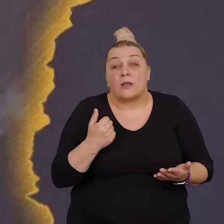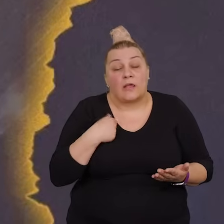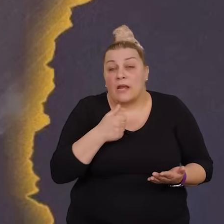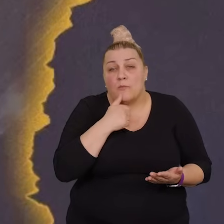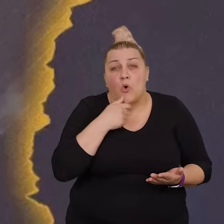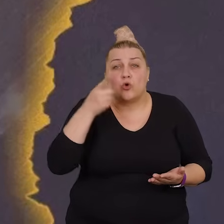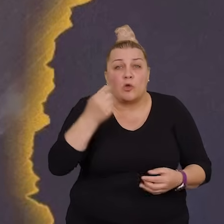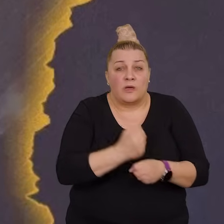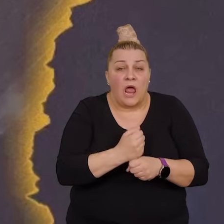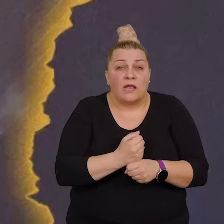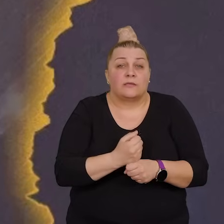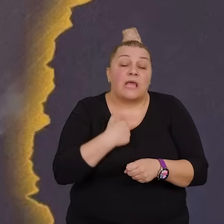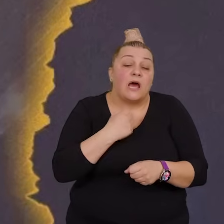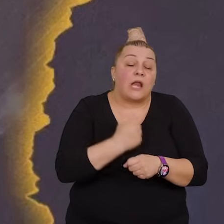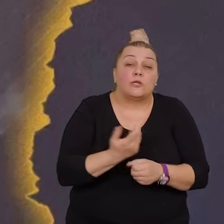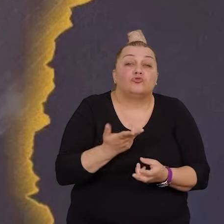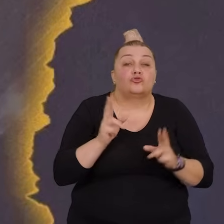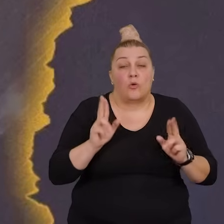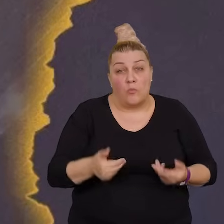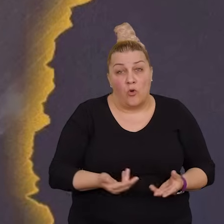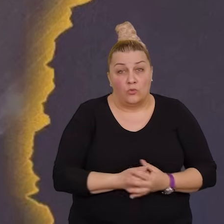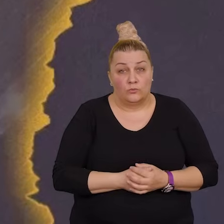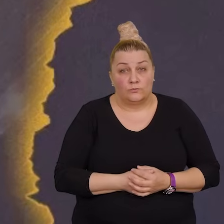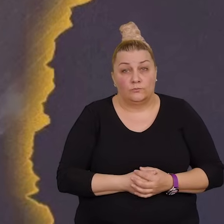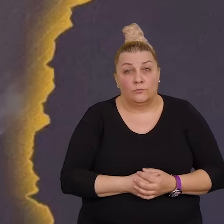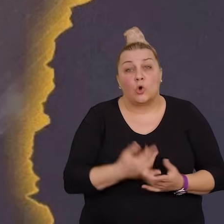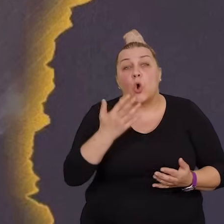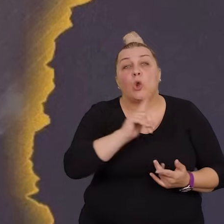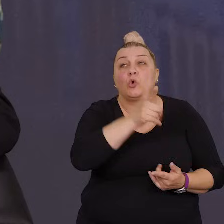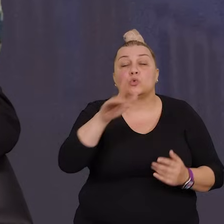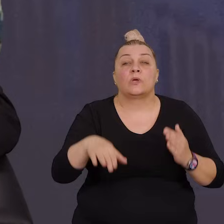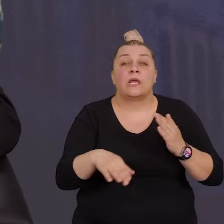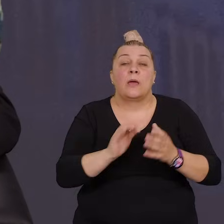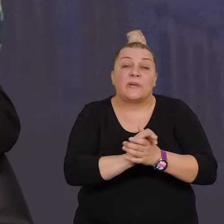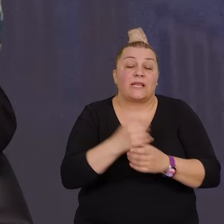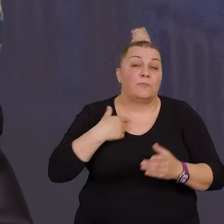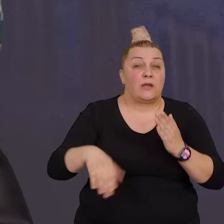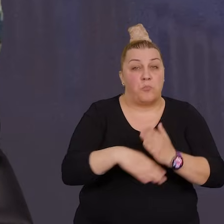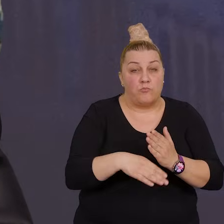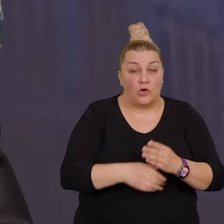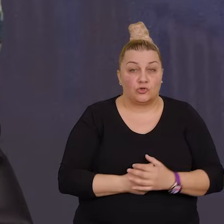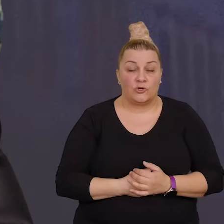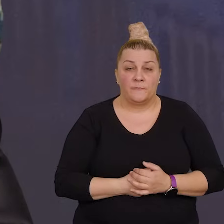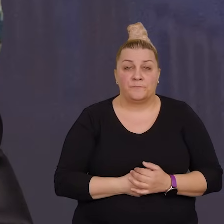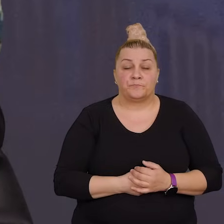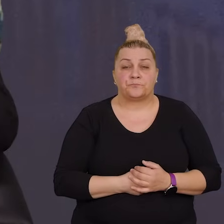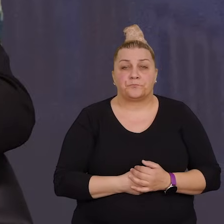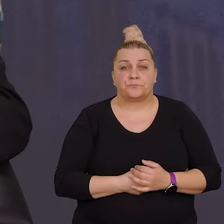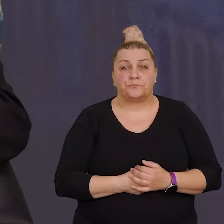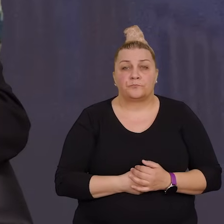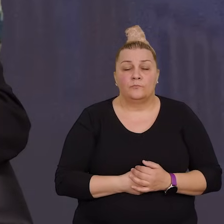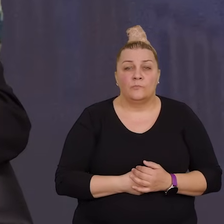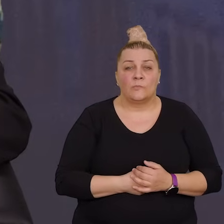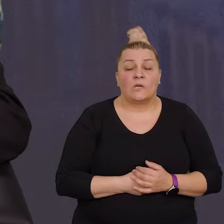znate, u okviru onoga koliko mi prijatelji pomažu. Evo, malo ljudi, gospodine Seda, zna da ste vi bili i